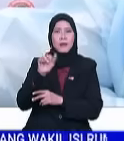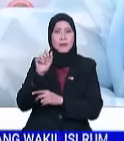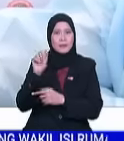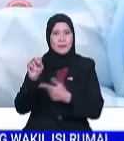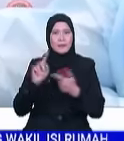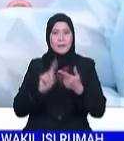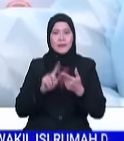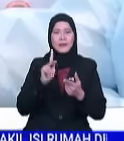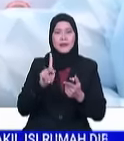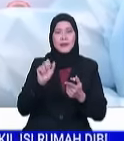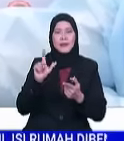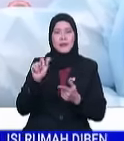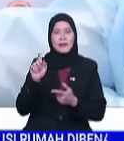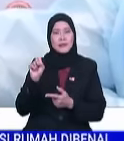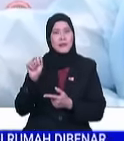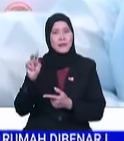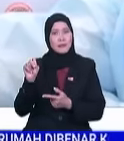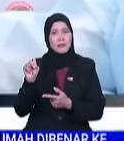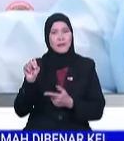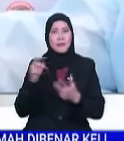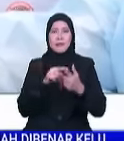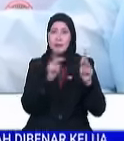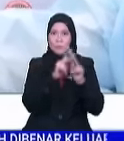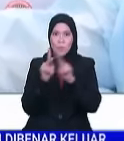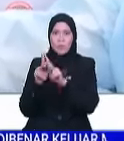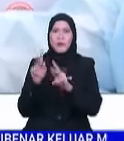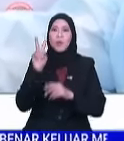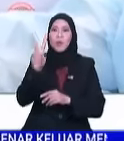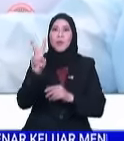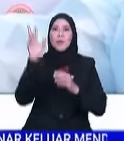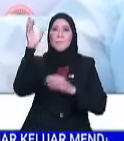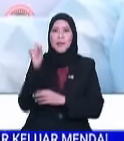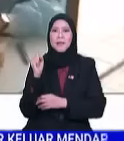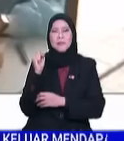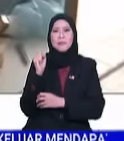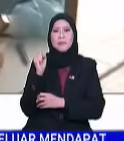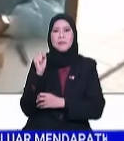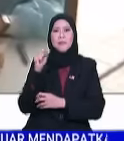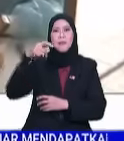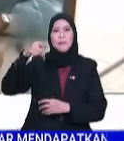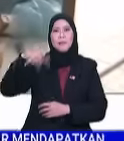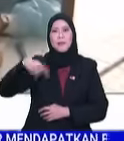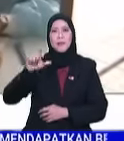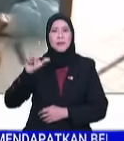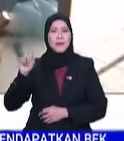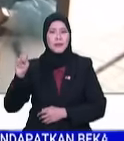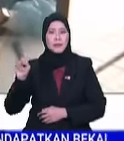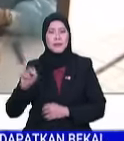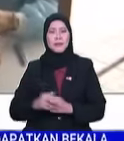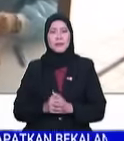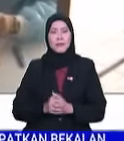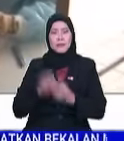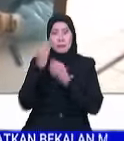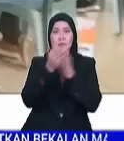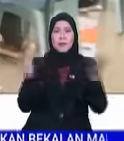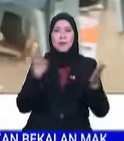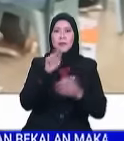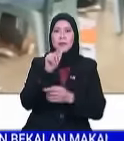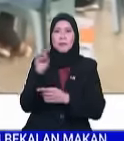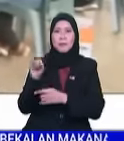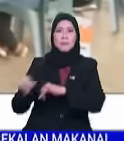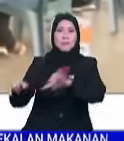Kampung Kalansanan dengan menggunakan dua buah bas daripada LPPKN. Beliau berkata demikian kepada RTM